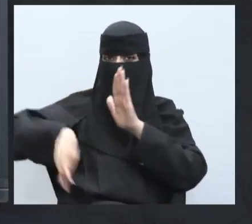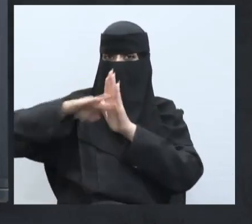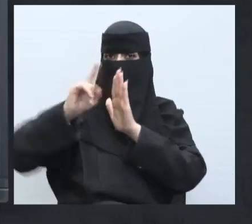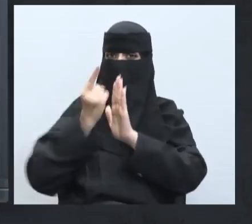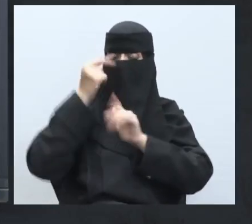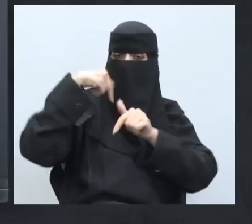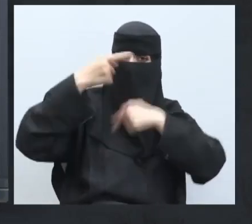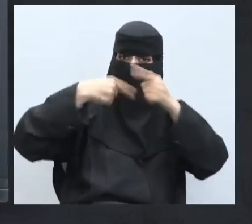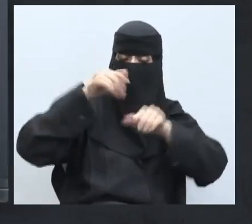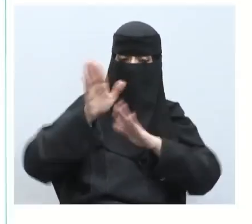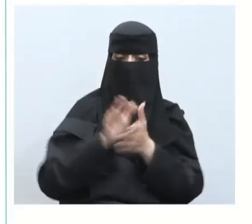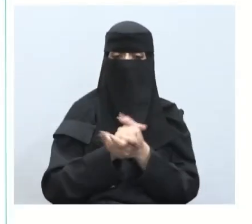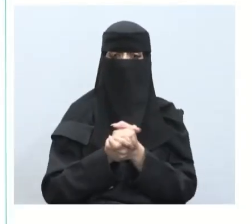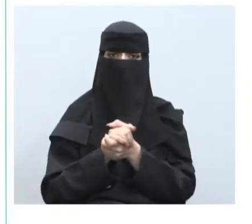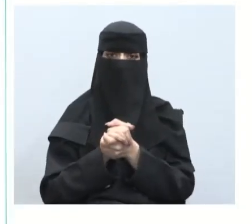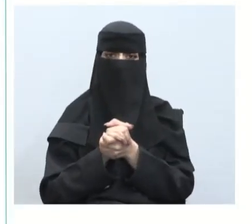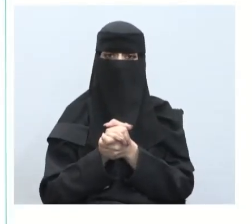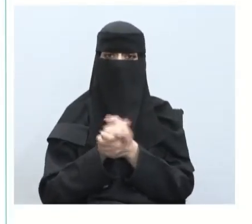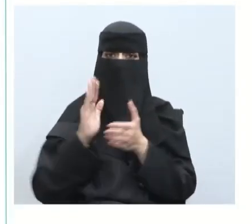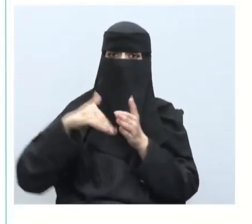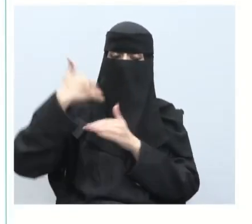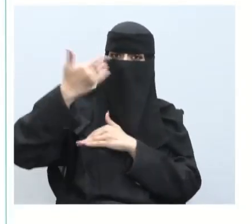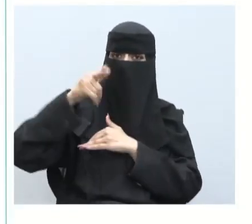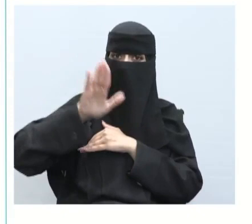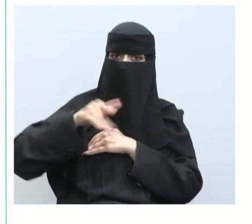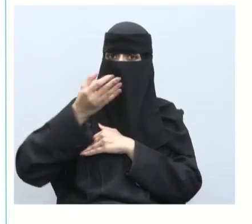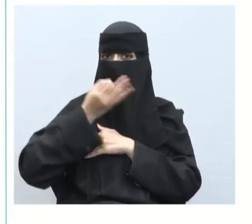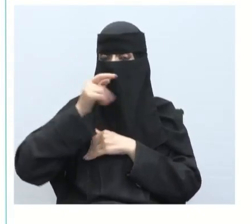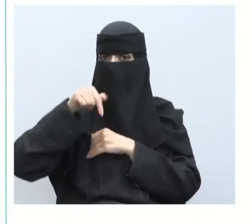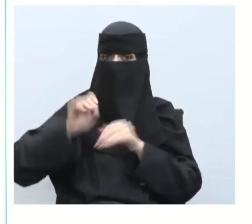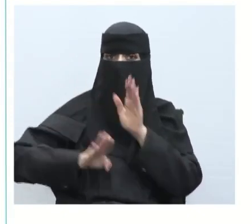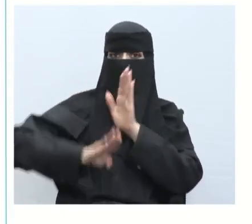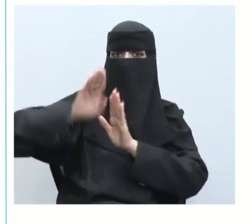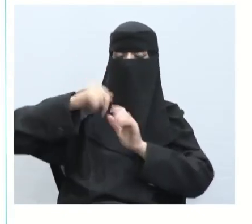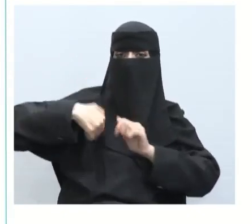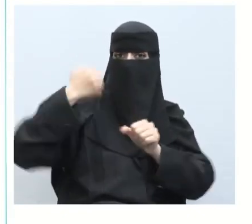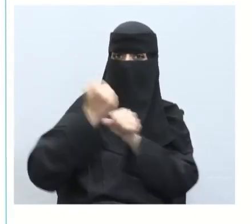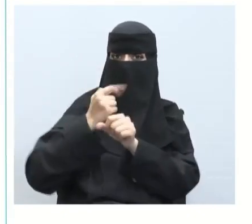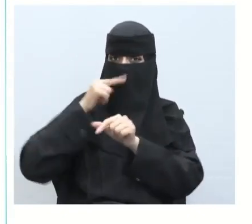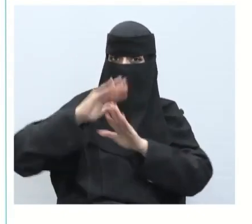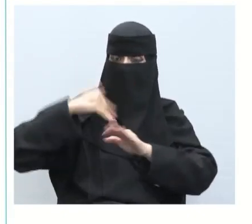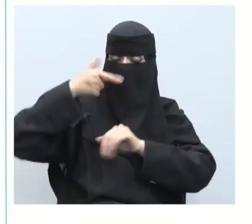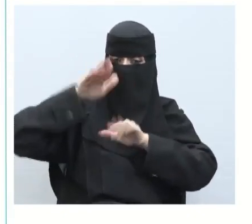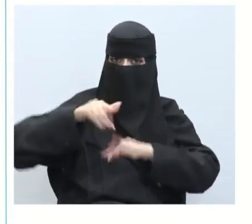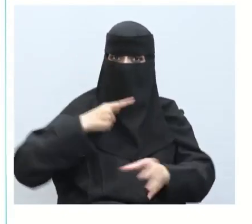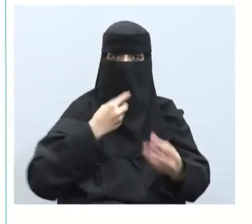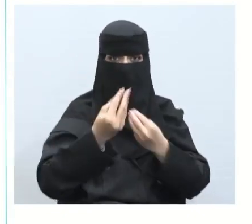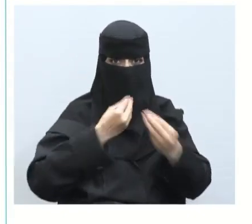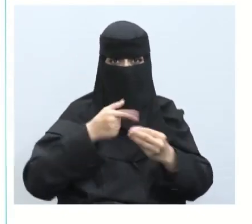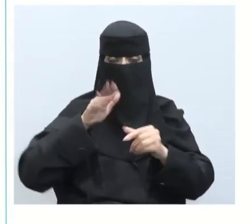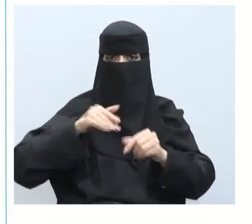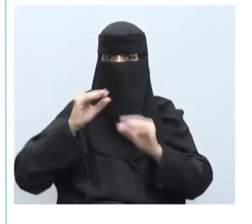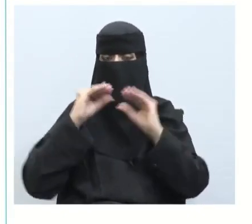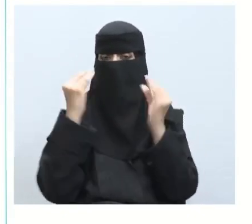والاشراف اليومي بعد ذلك ذكرنا انجاز العمل لكي يكون هناك فاعليه في الاداره